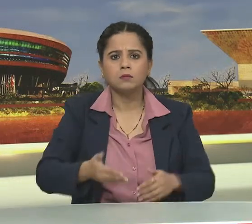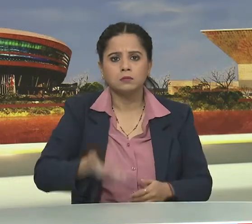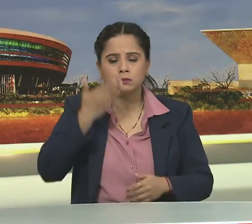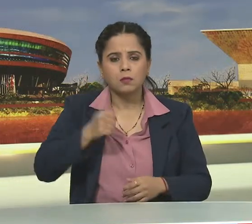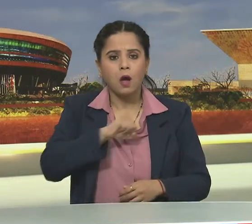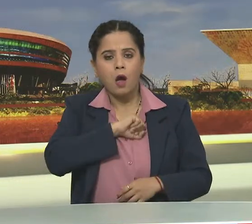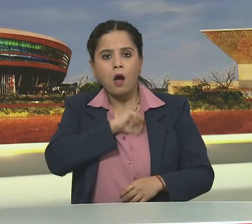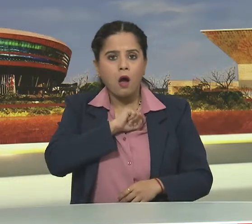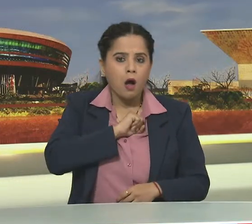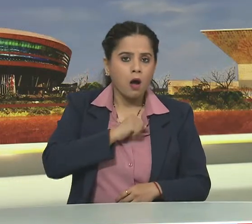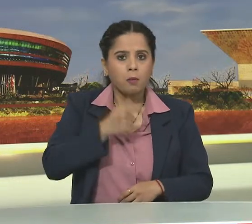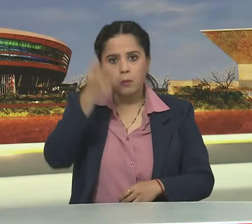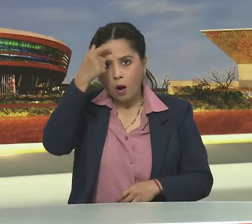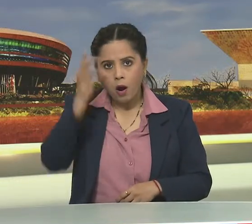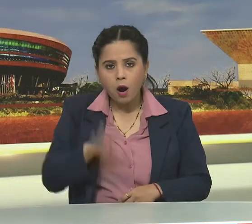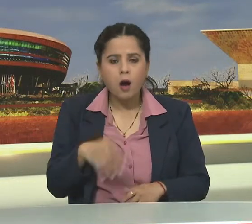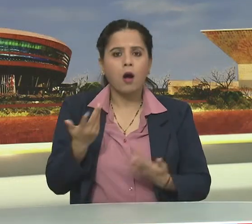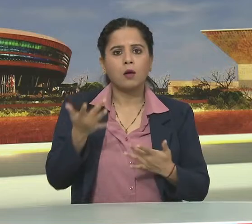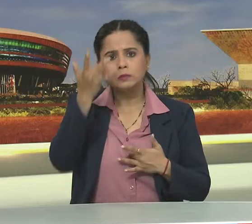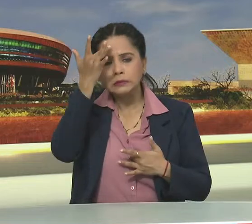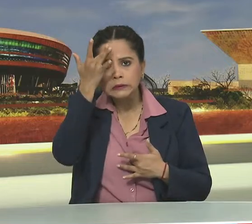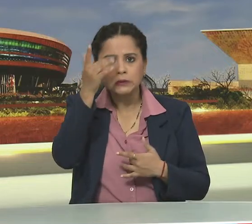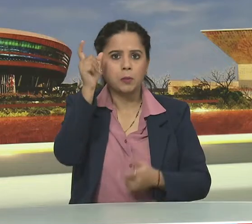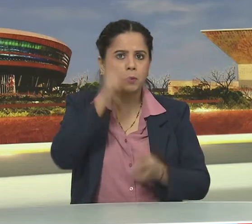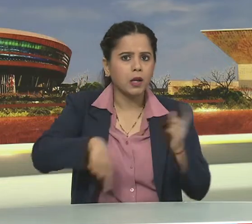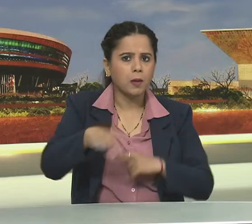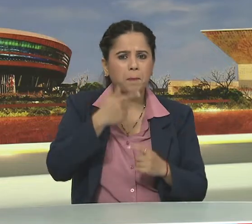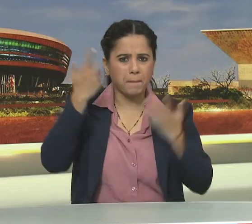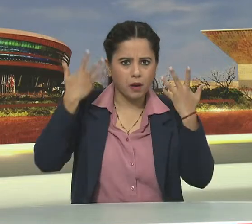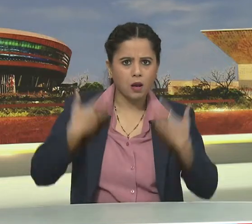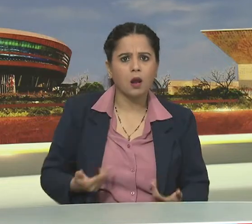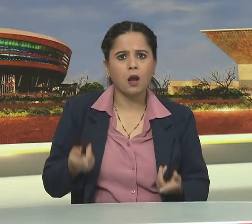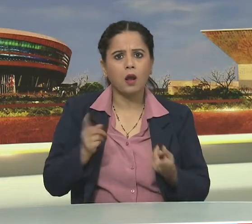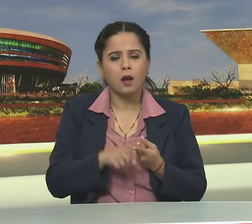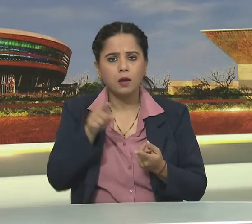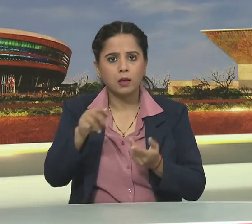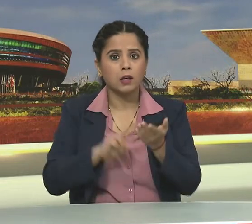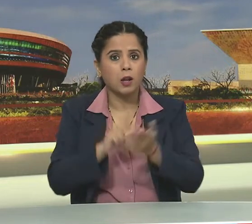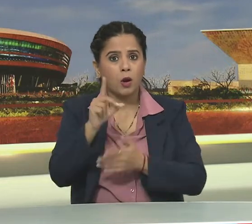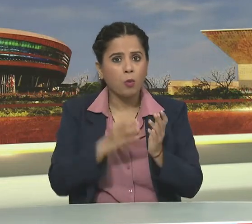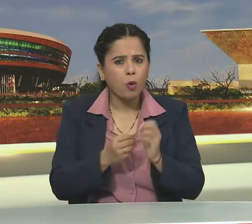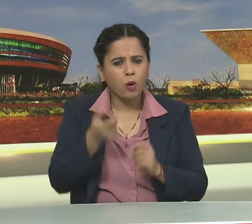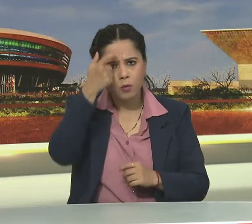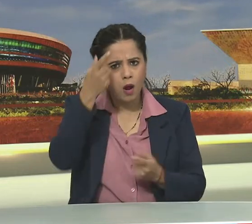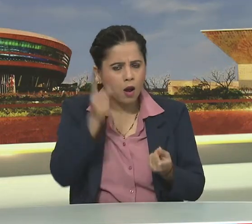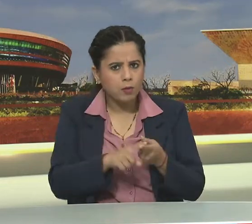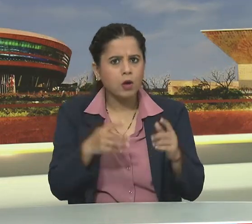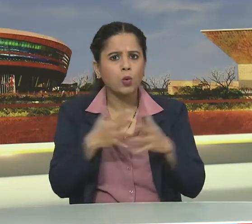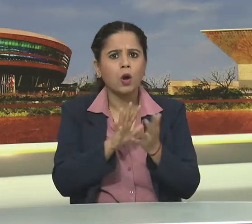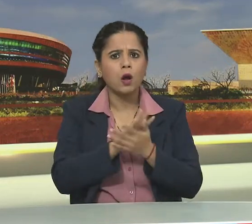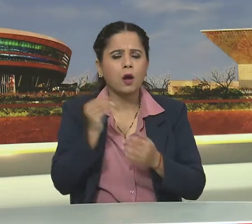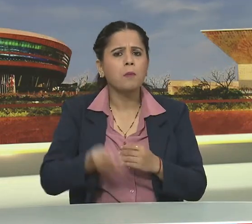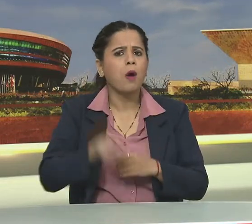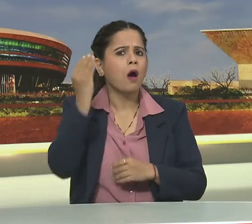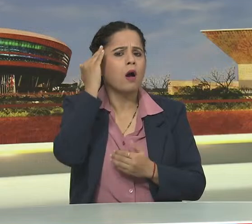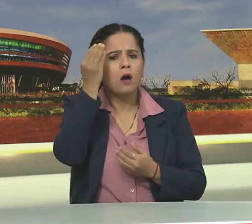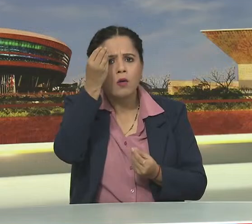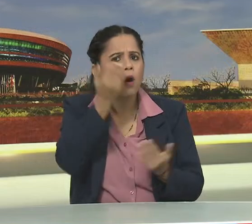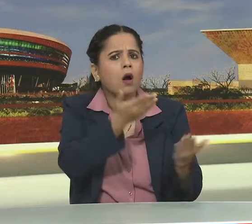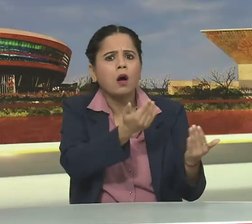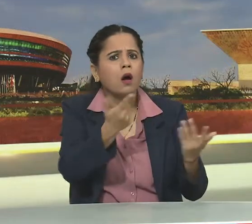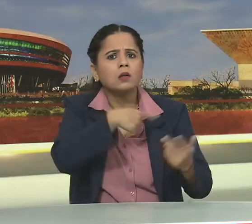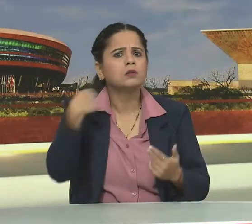संबंधित बीमारियां और निमोनिया की घटनाएं बढ़ने के बाद विश्व स्वास्थ्य संगठन ने इस बारे में और ज़्यादा जानकारी मांगी